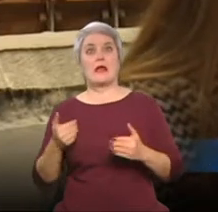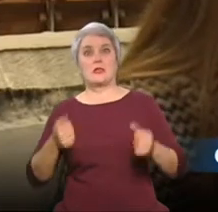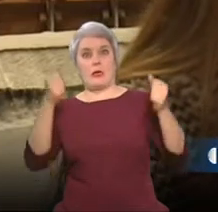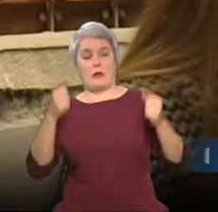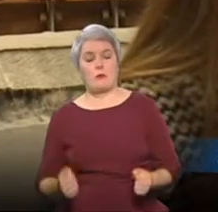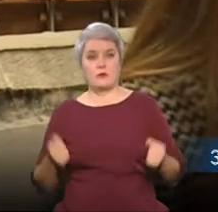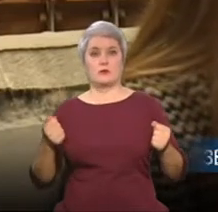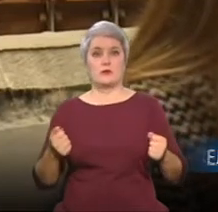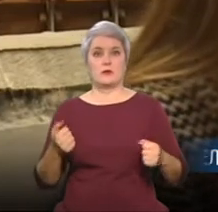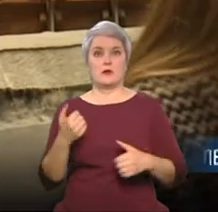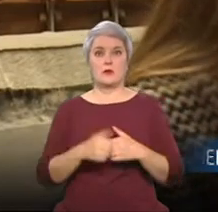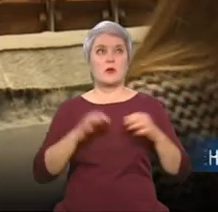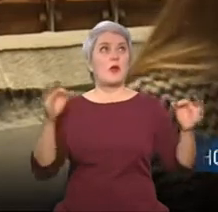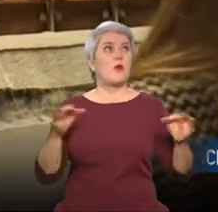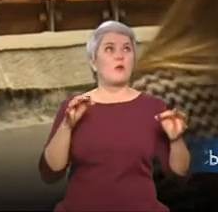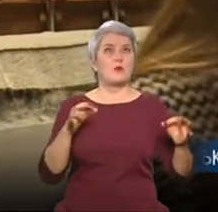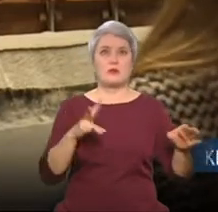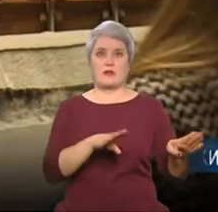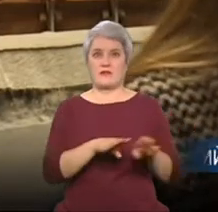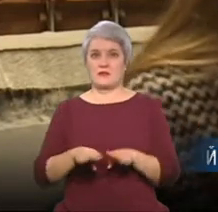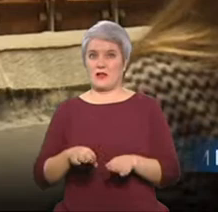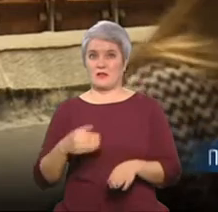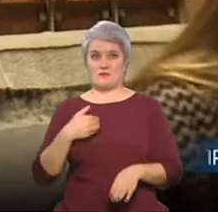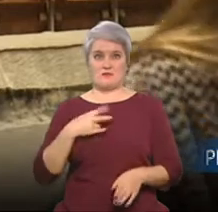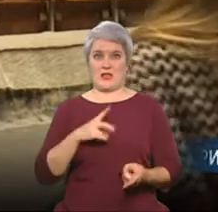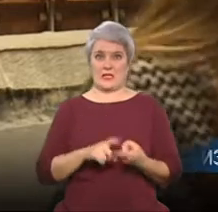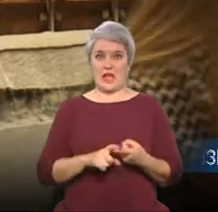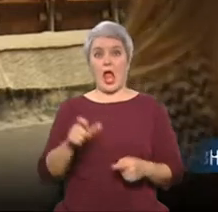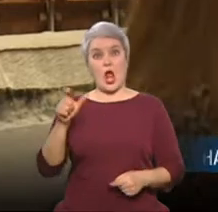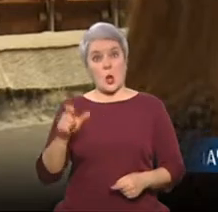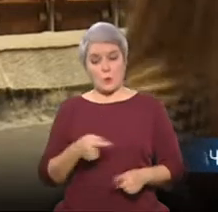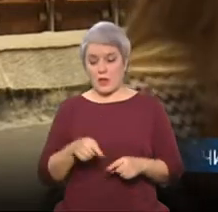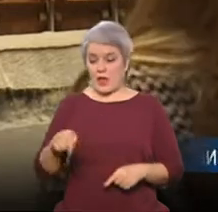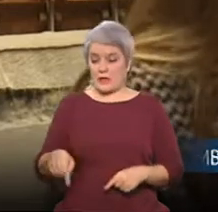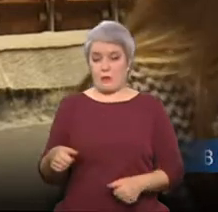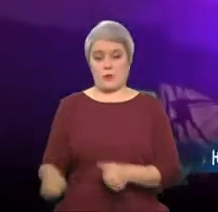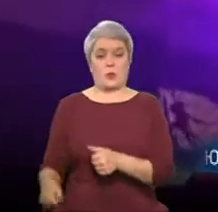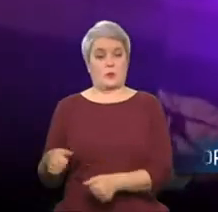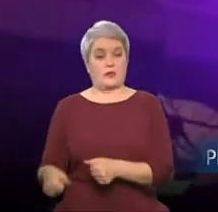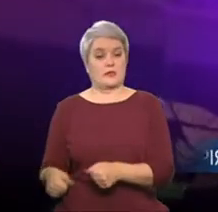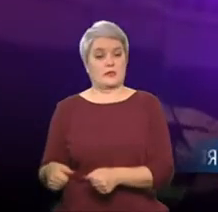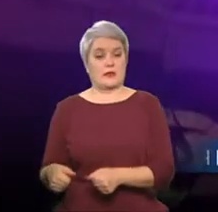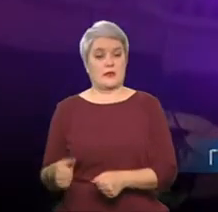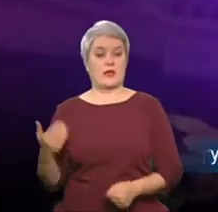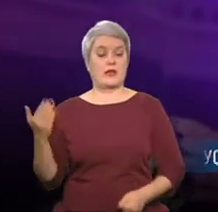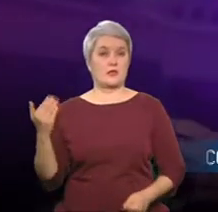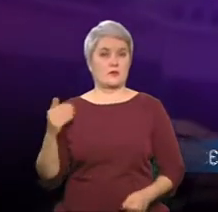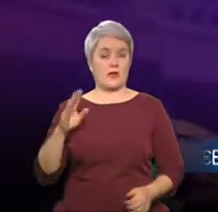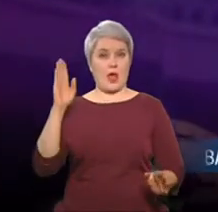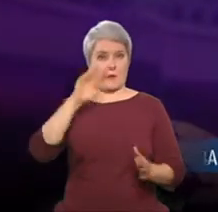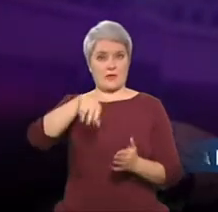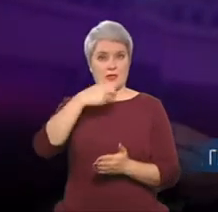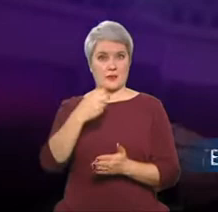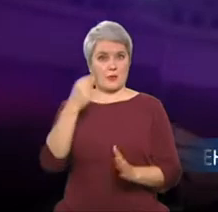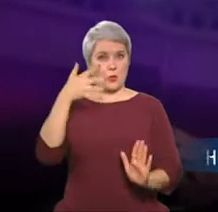опустять. І ти вже за музикою не встигаєш. Це не від тебе залежить, а від людини, яка там кнопки натискає. Нещодавно повітряна гімнастка опанувала